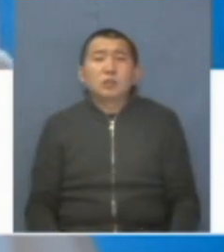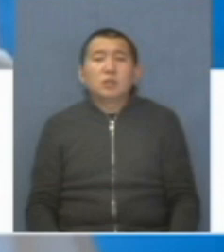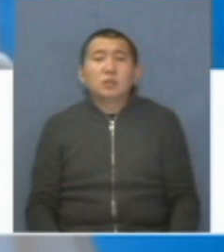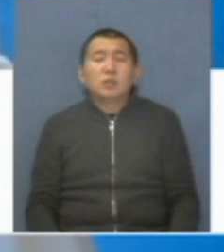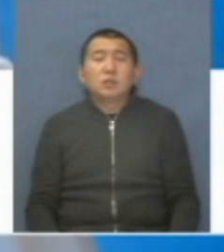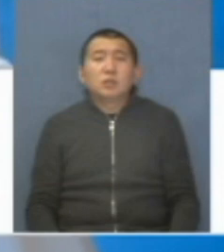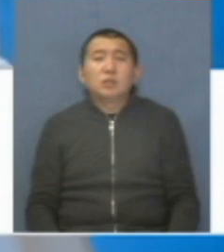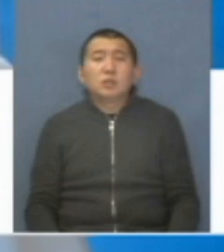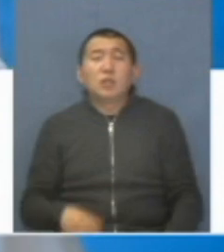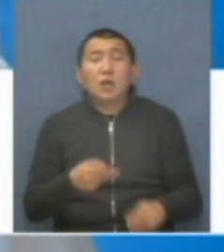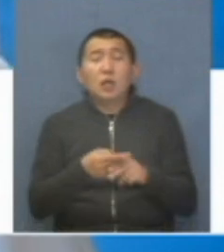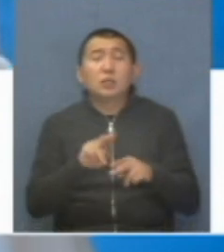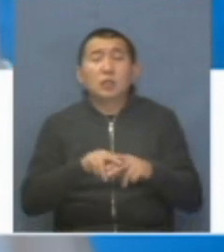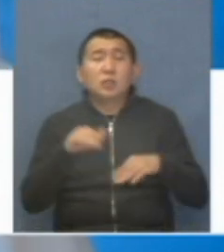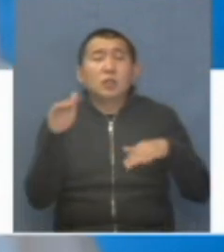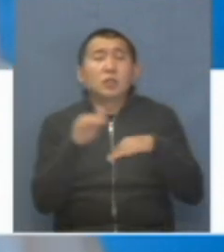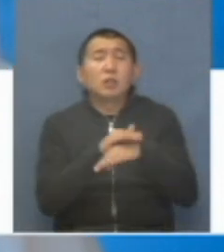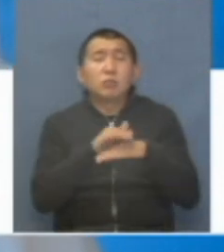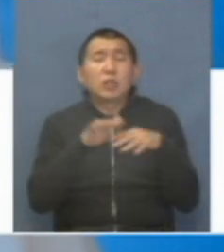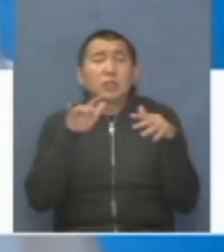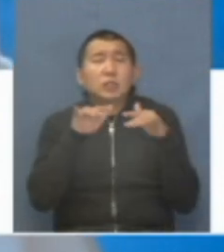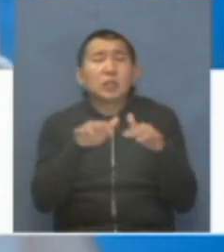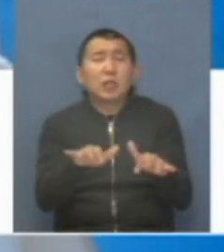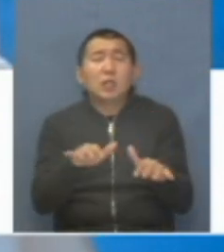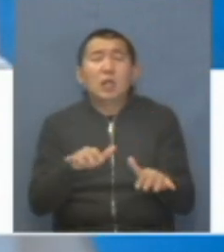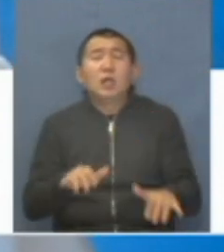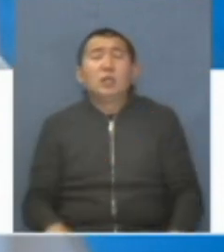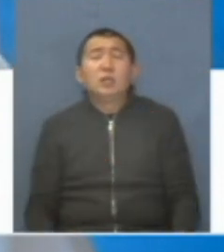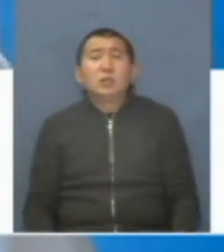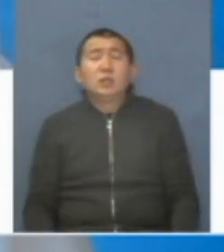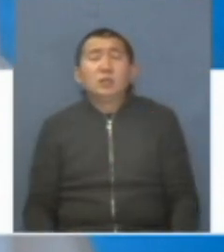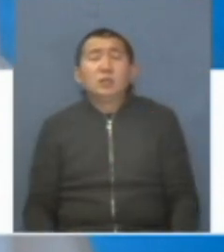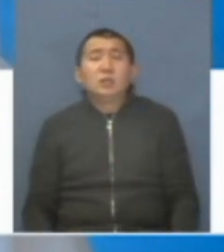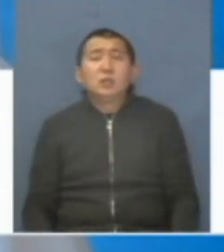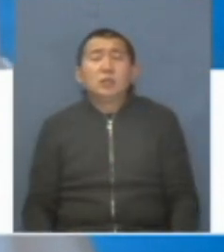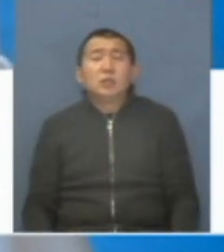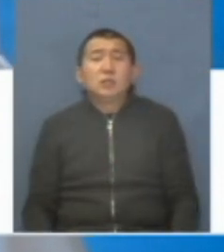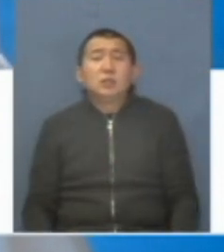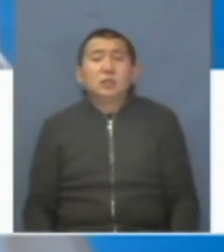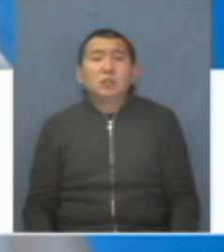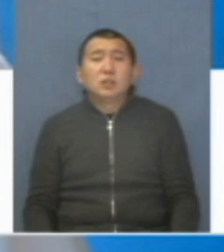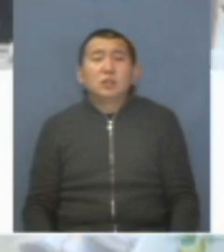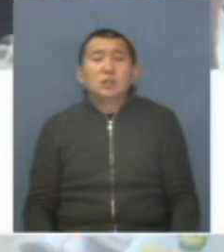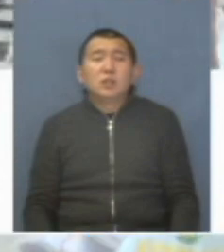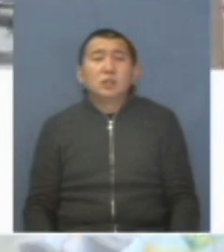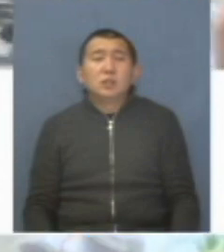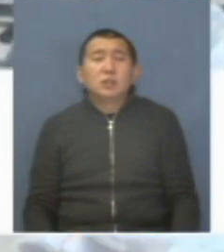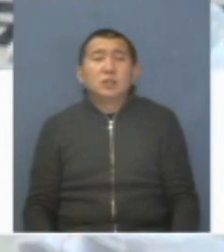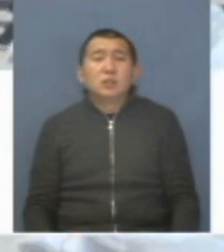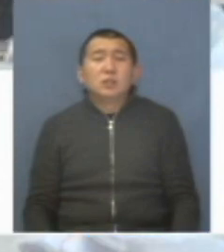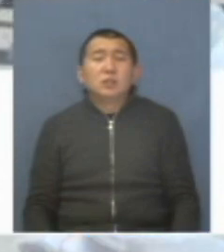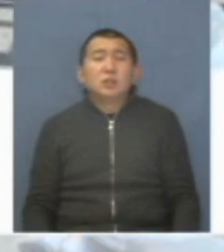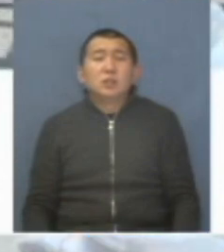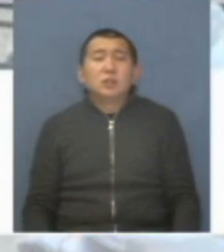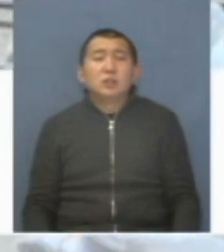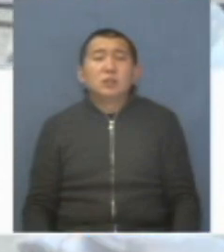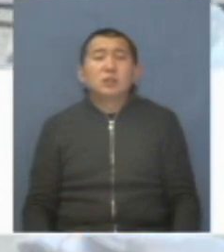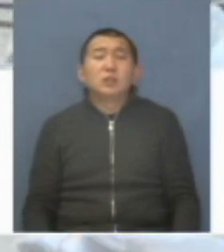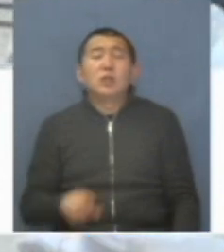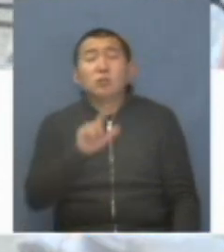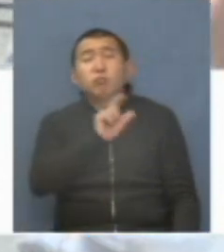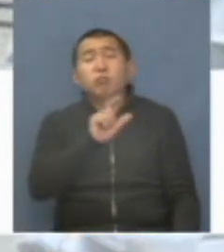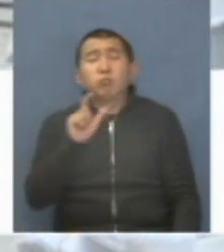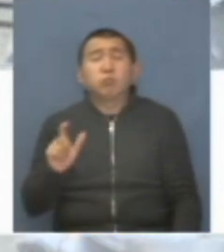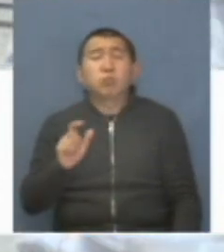дело. И пусть Всевышний примет все благотворительности, все пожертвования. Горожане выразили